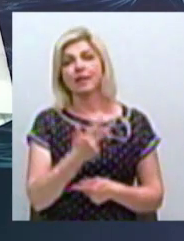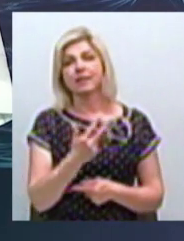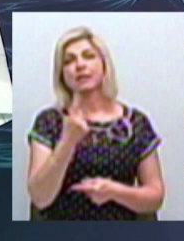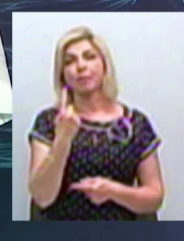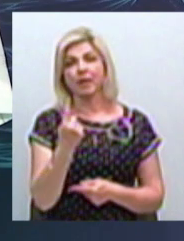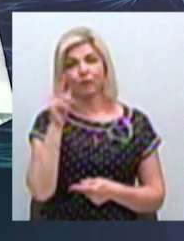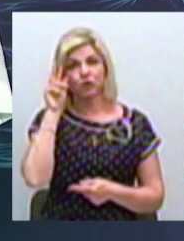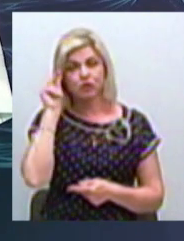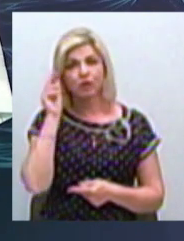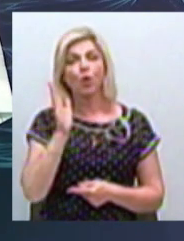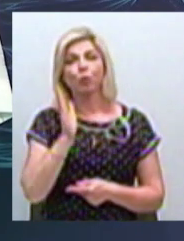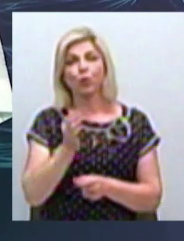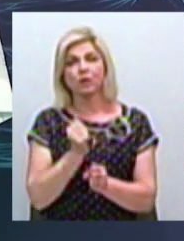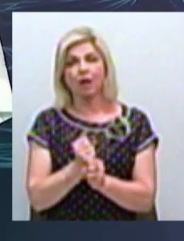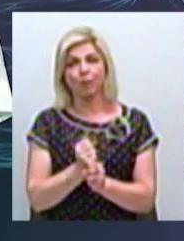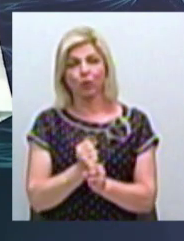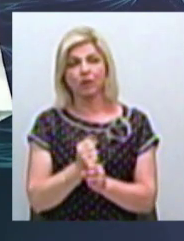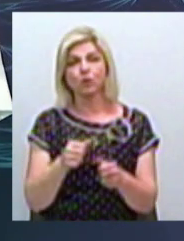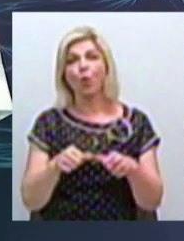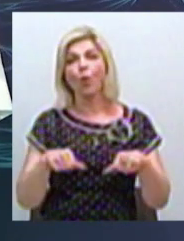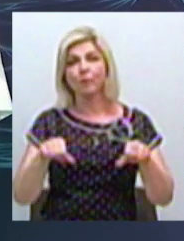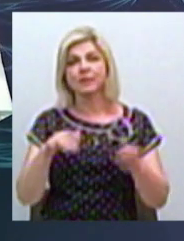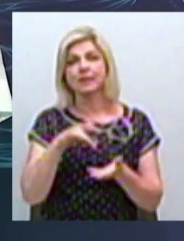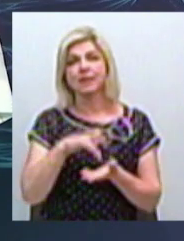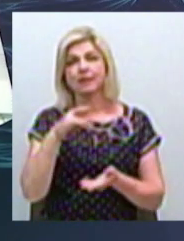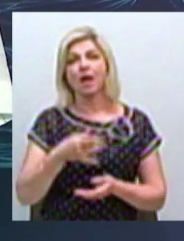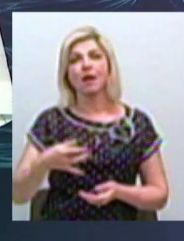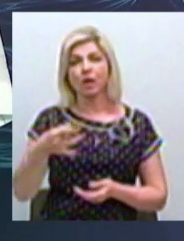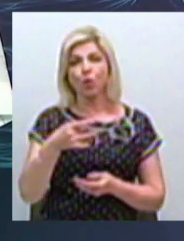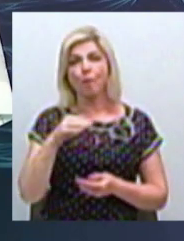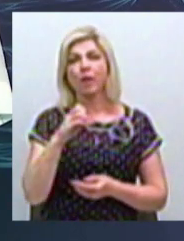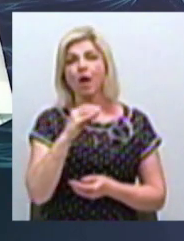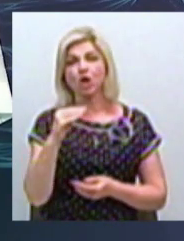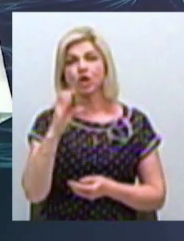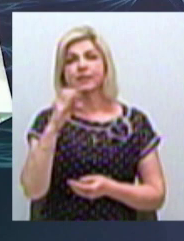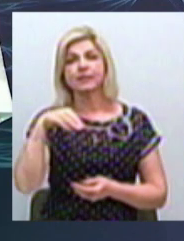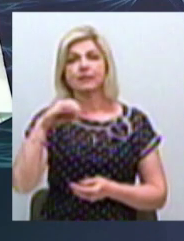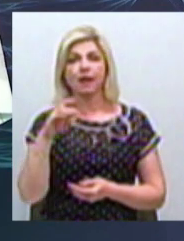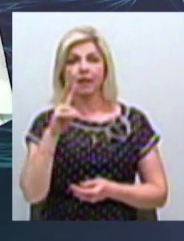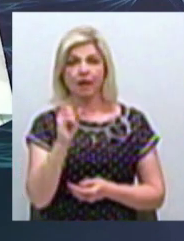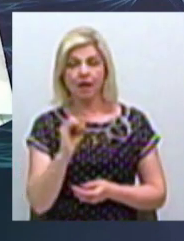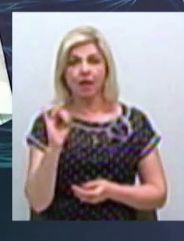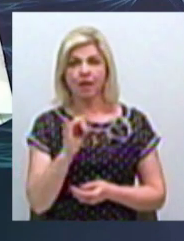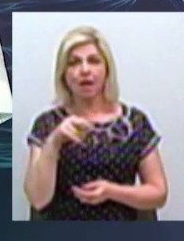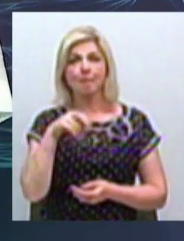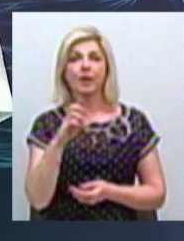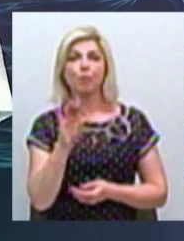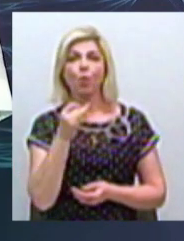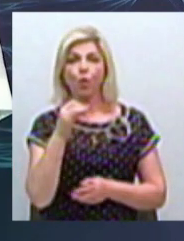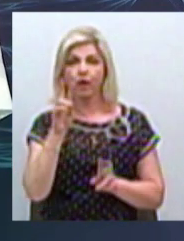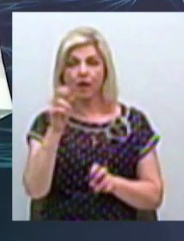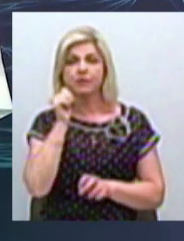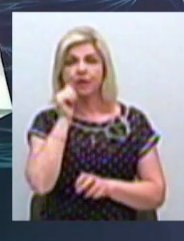31 числа будет работать комиссия Центрального района по пляжу «Стрелка» и «Прибой». Завтра